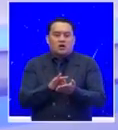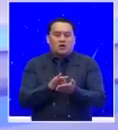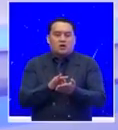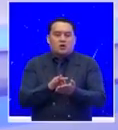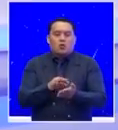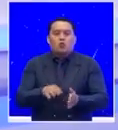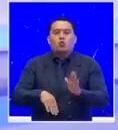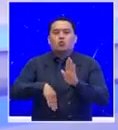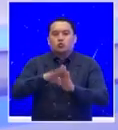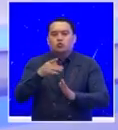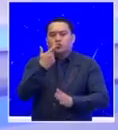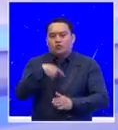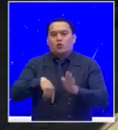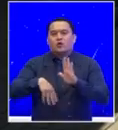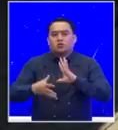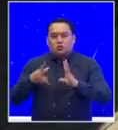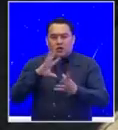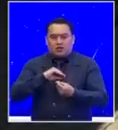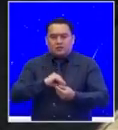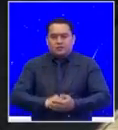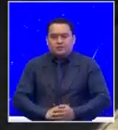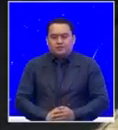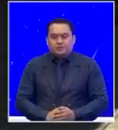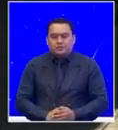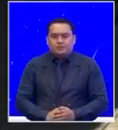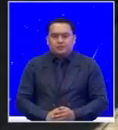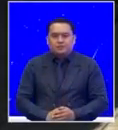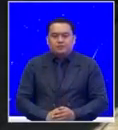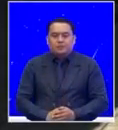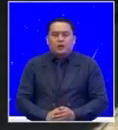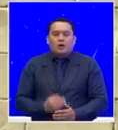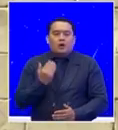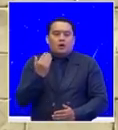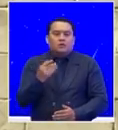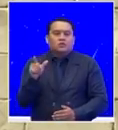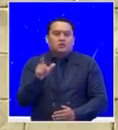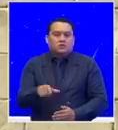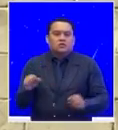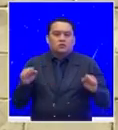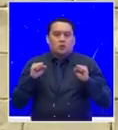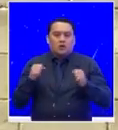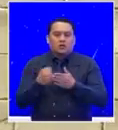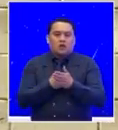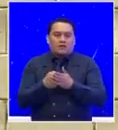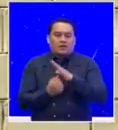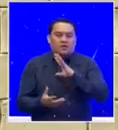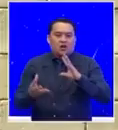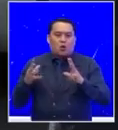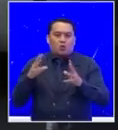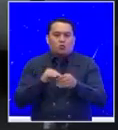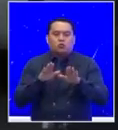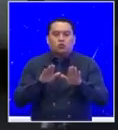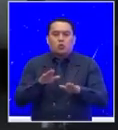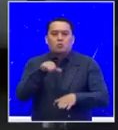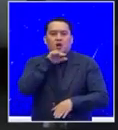свой прежний результат. Жумахан Кузбаев – атлет железной воли к победе. За свою спортивную карьеру он добился таких результатов, о которых